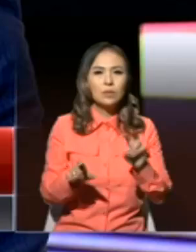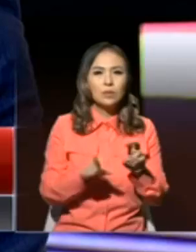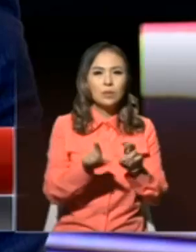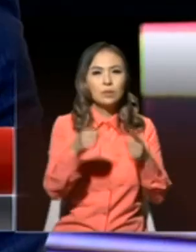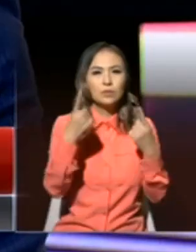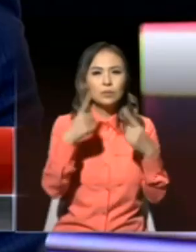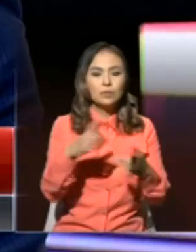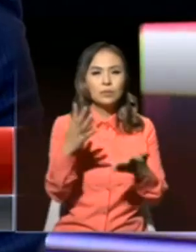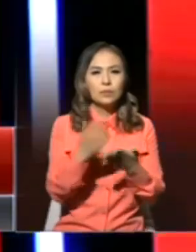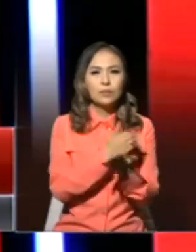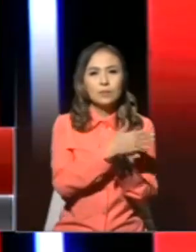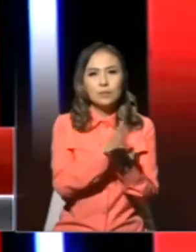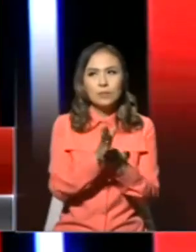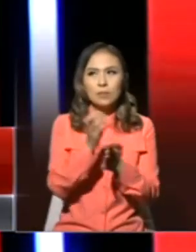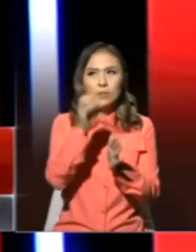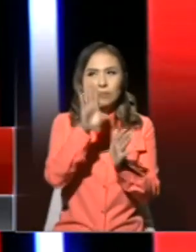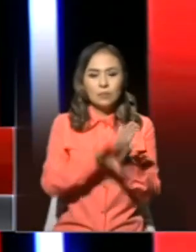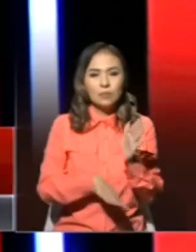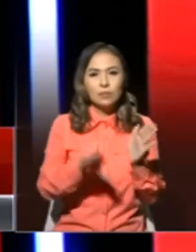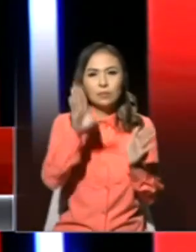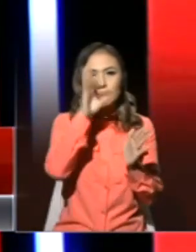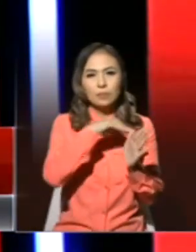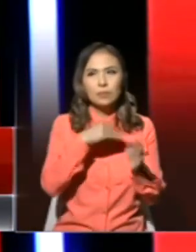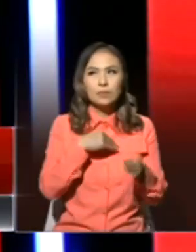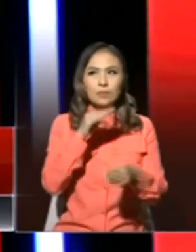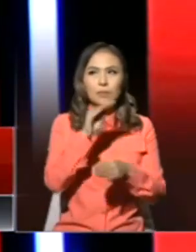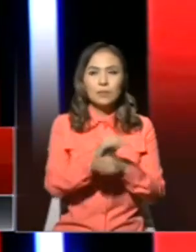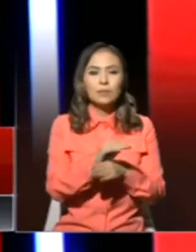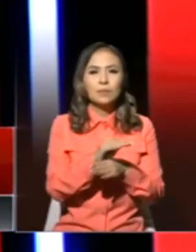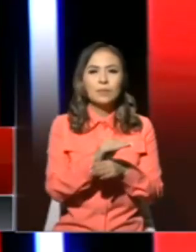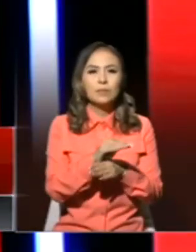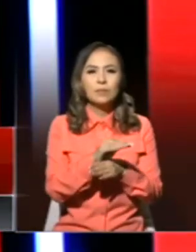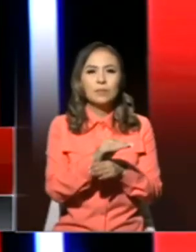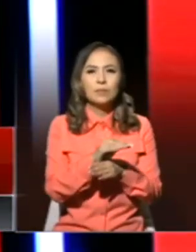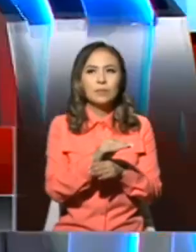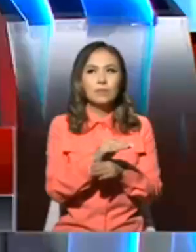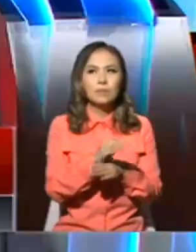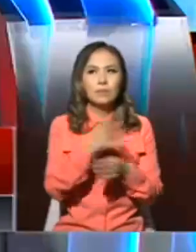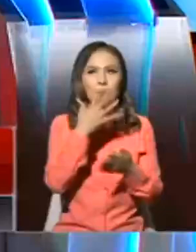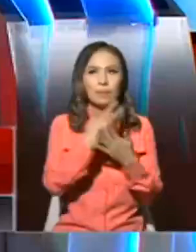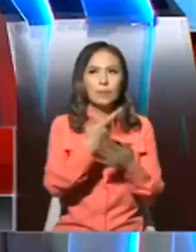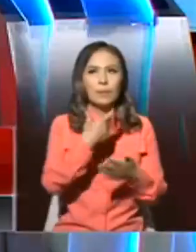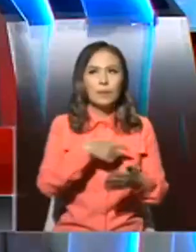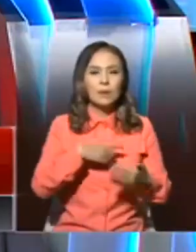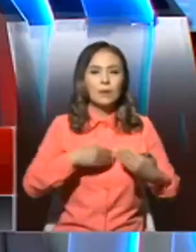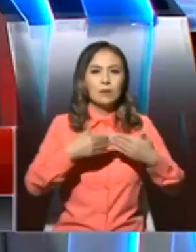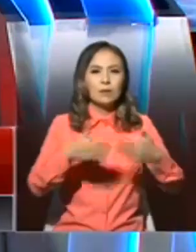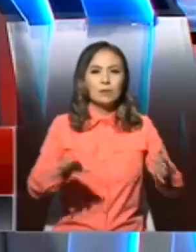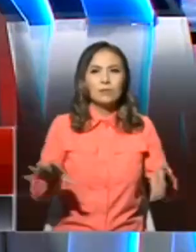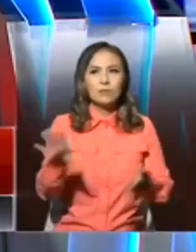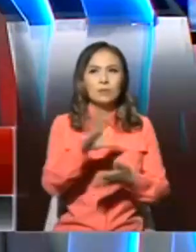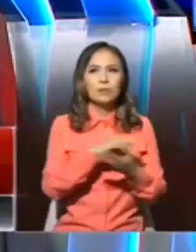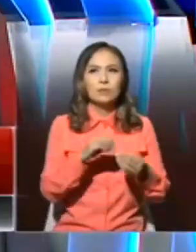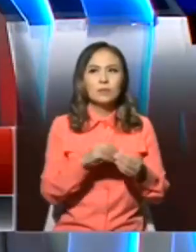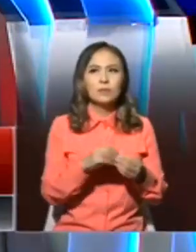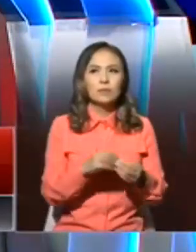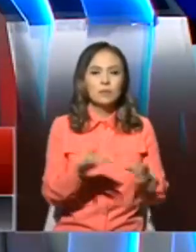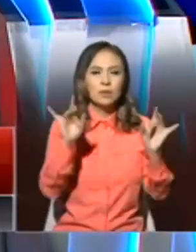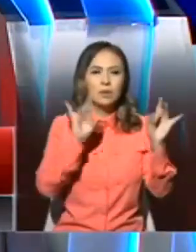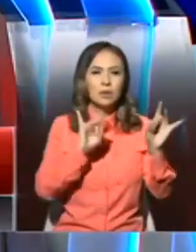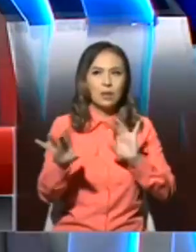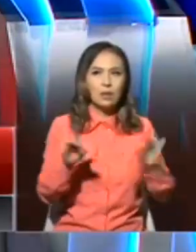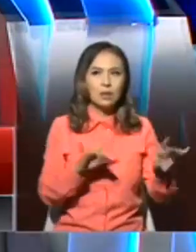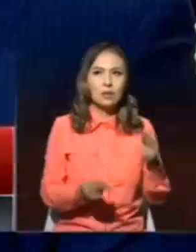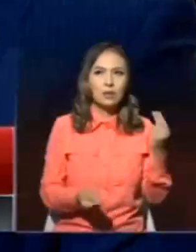басқа біреуге адасып, тағы да тіптен құрдымға кетуі мүмкін ғой. Қосып кетсем болады, мысалы... Бұл жақтағы мәселе, біз өзіміз жол ашамыз да, барлығына. Мә жарнама,